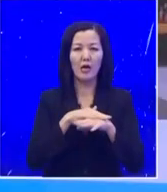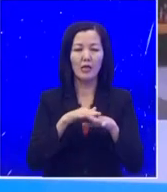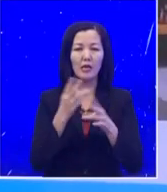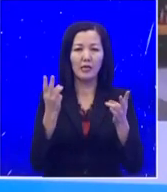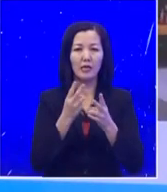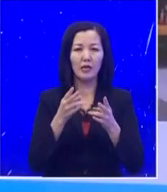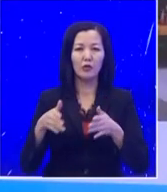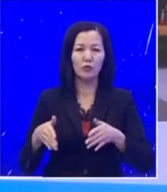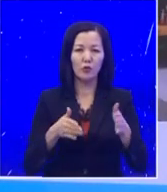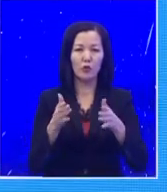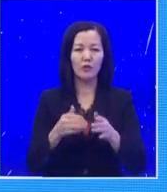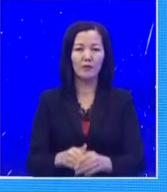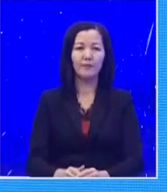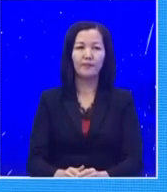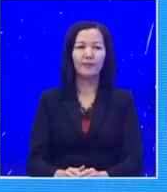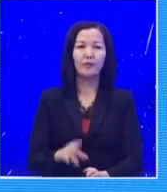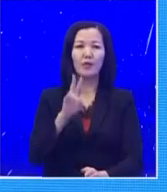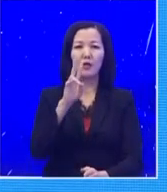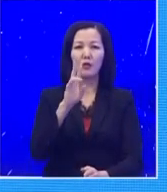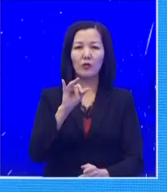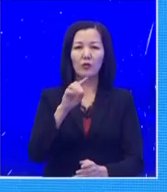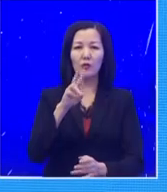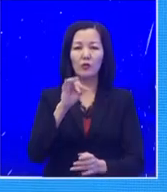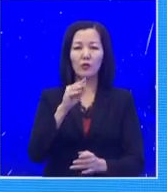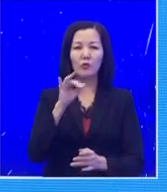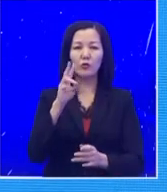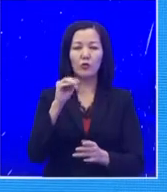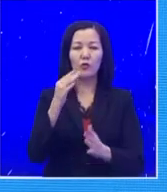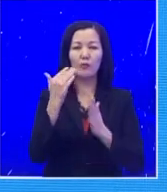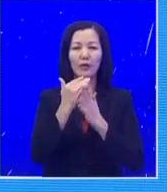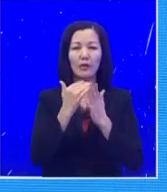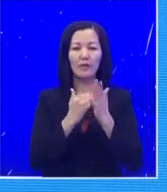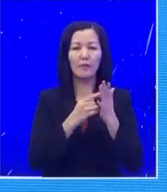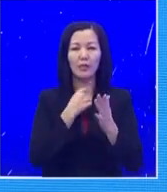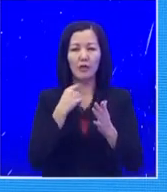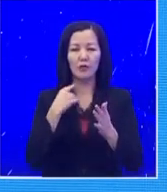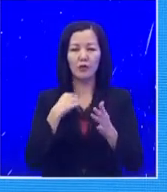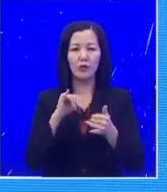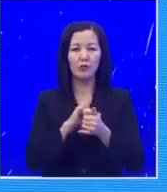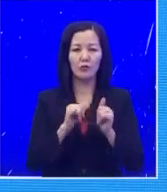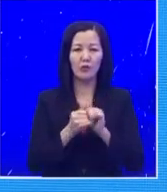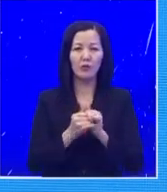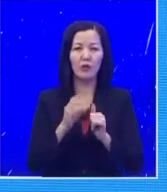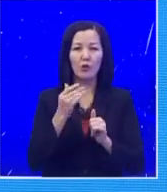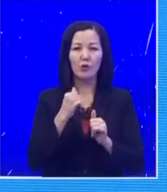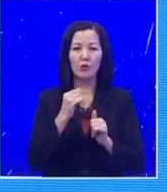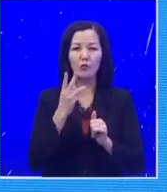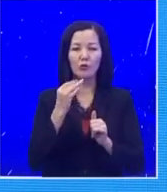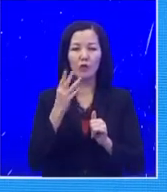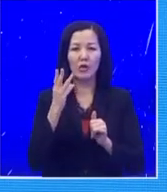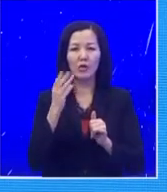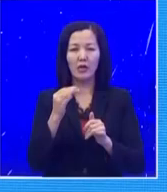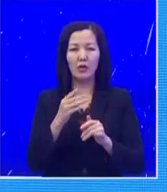керегі жол. Нұры жол бағдарламасының арқасында Талдықорған, Өскемен, Учарал, Достық, Құрты,